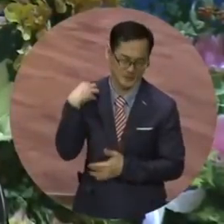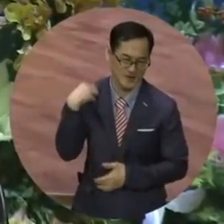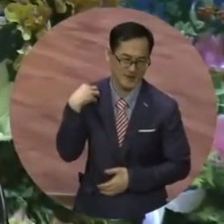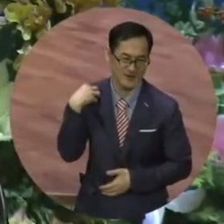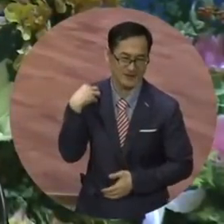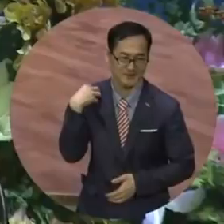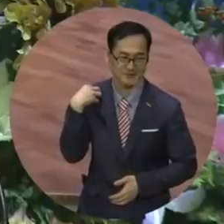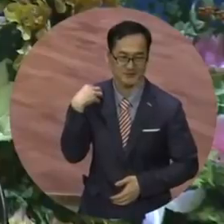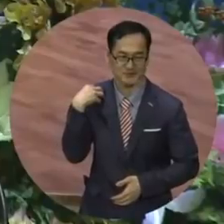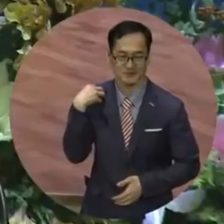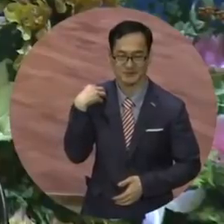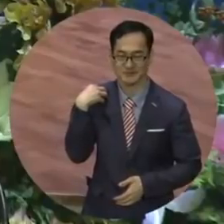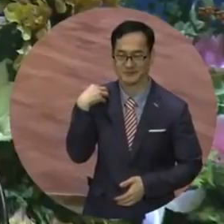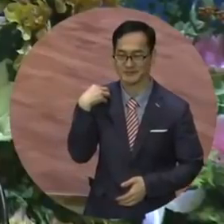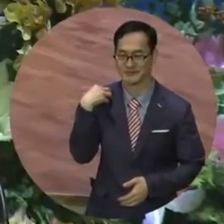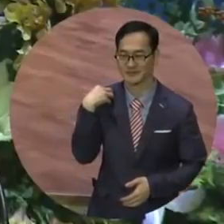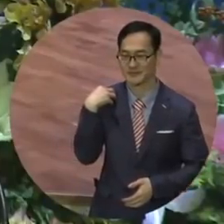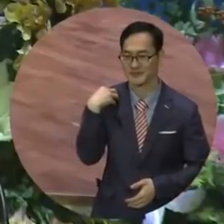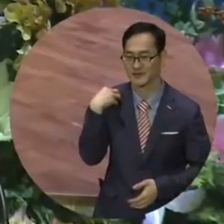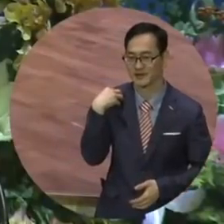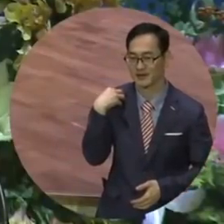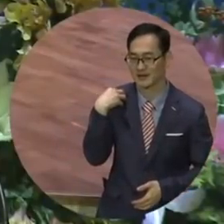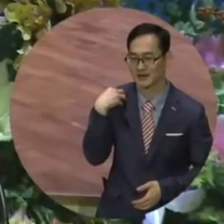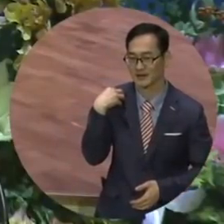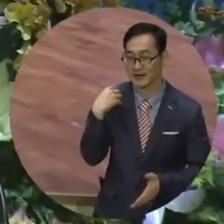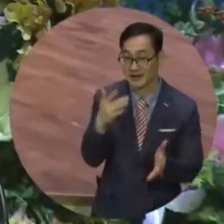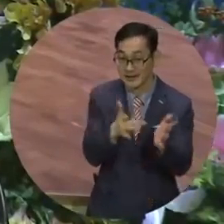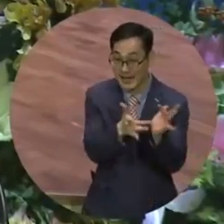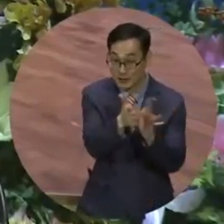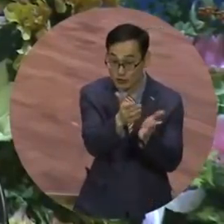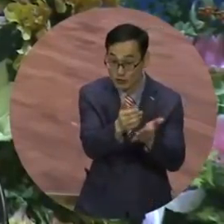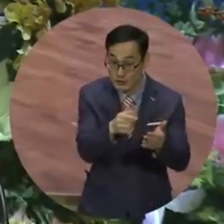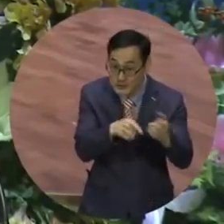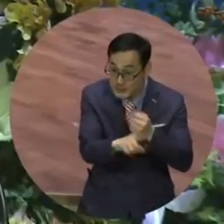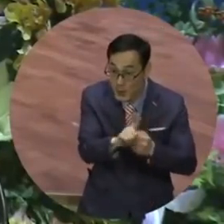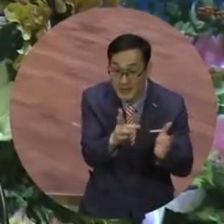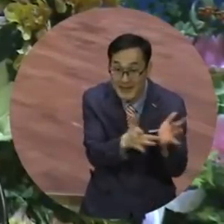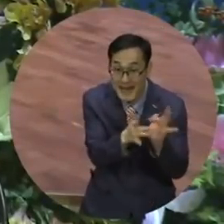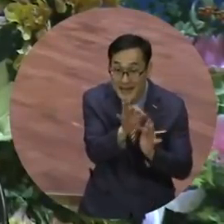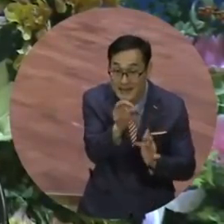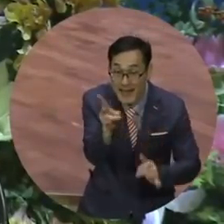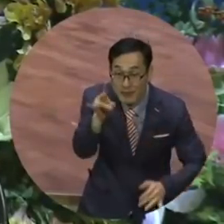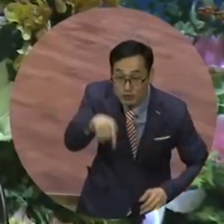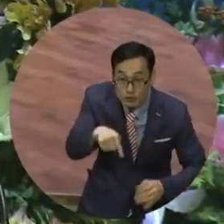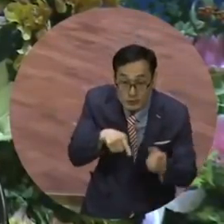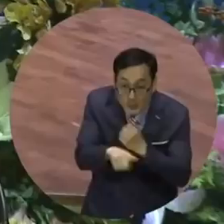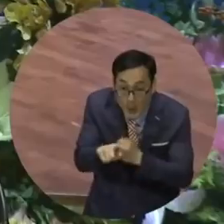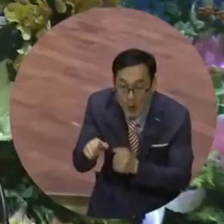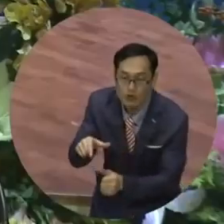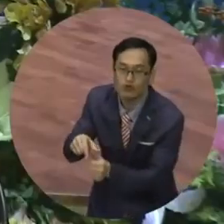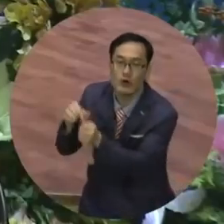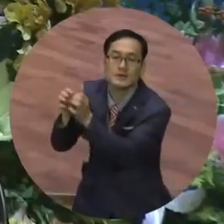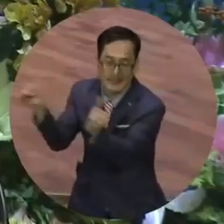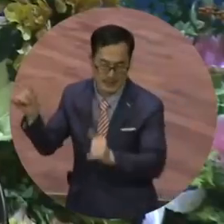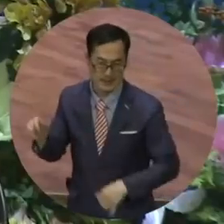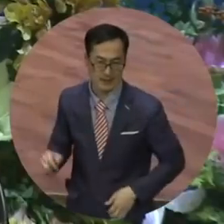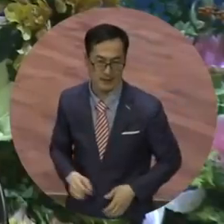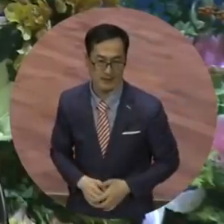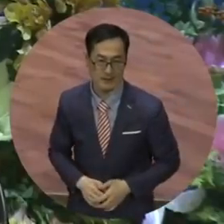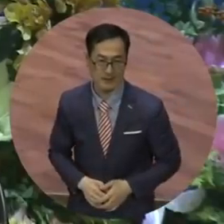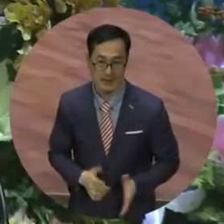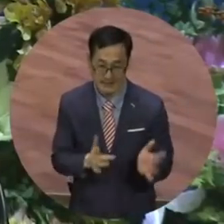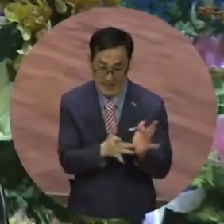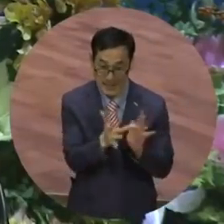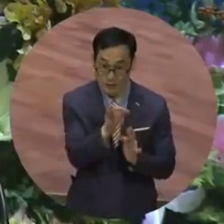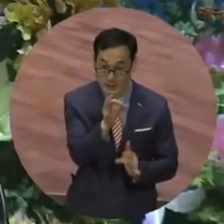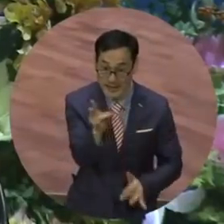거예요. 예수의 이름이 뭐예요? 구원자라는 뜻이에요. 구원자, 예수 이름이 무엇이 뜻이 뭡니까? 그럼 구원자.